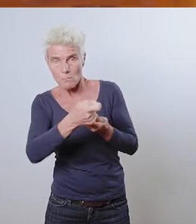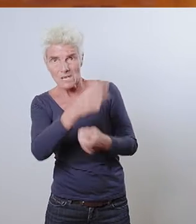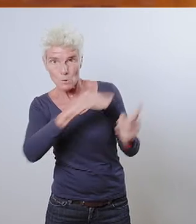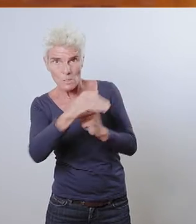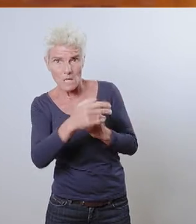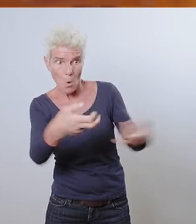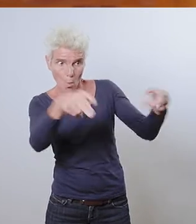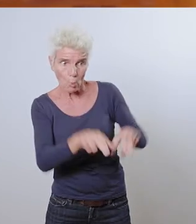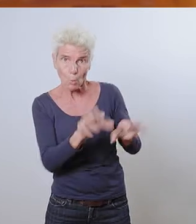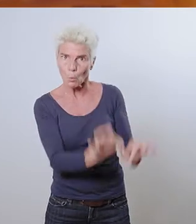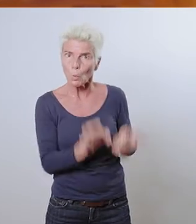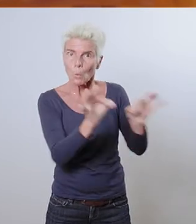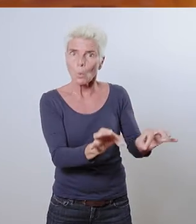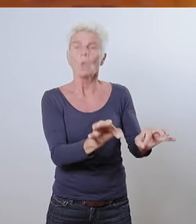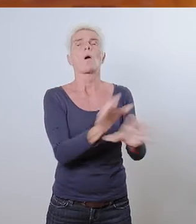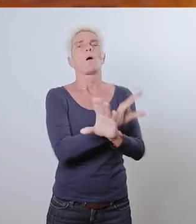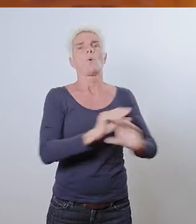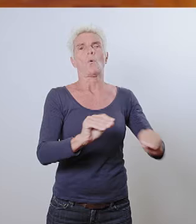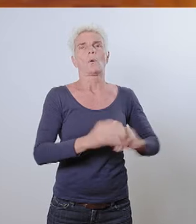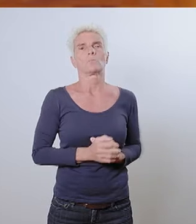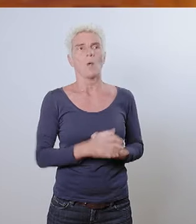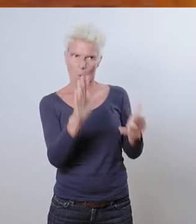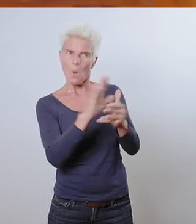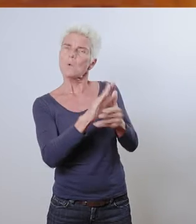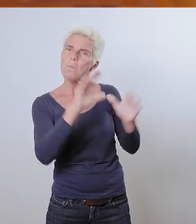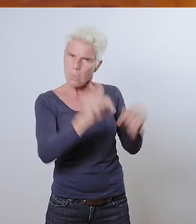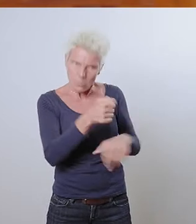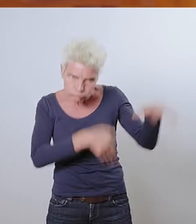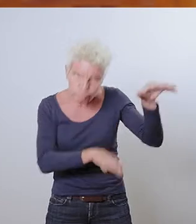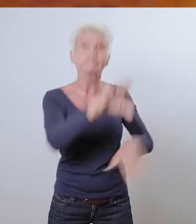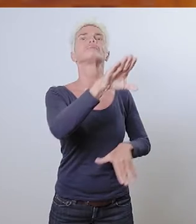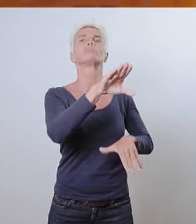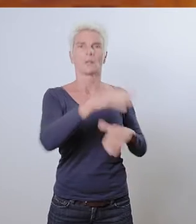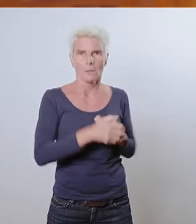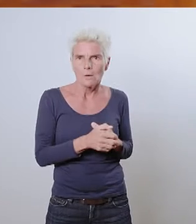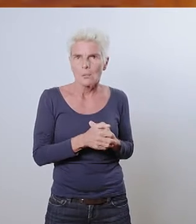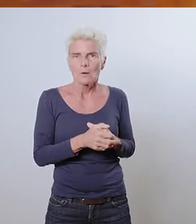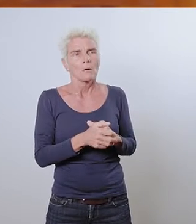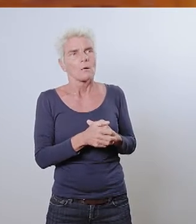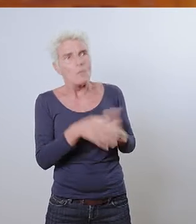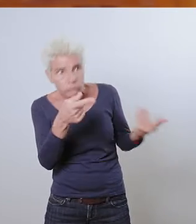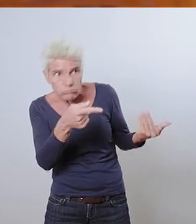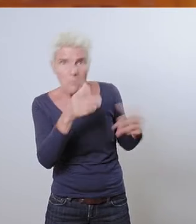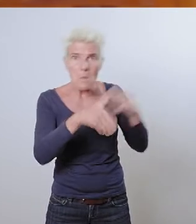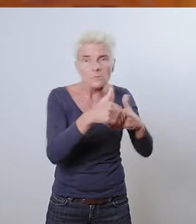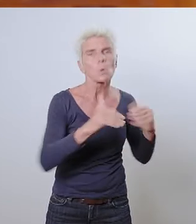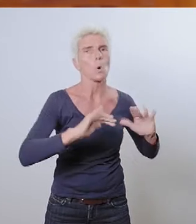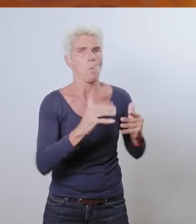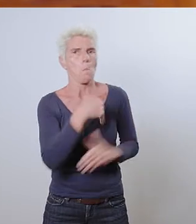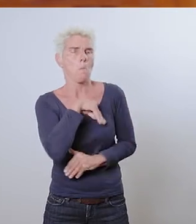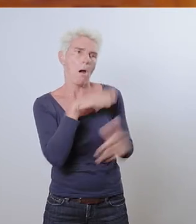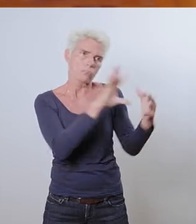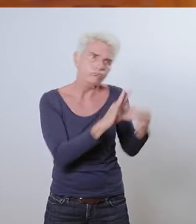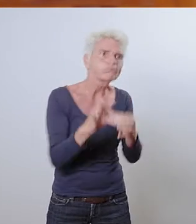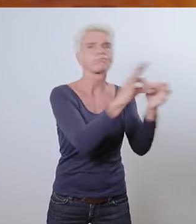social apaisé leurs bordeaux va redémarrer elle fonctionnera nouveau dans la sérénité et dans la